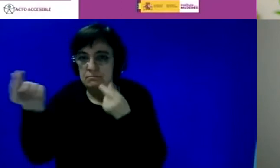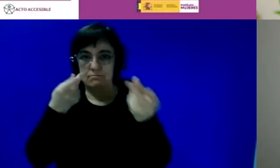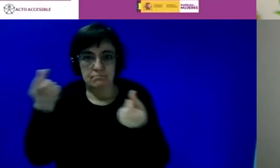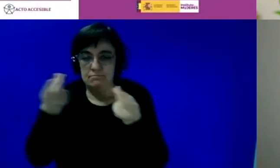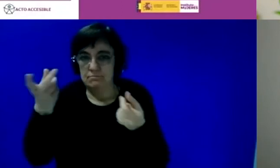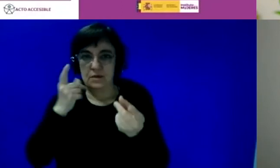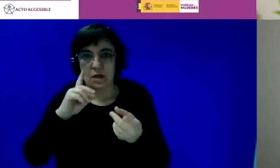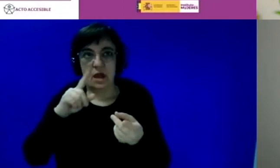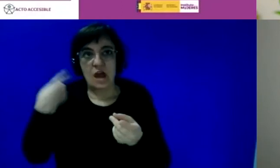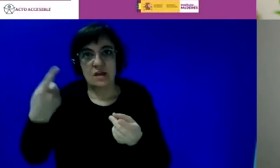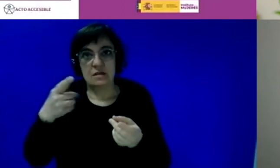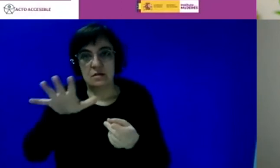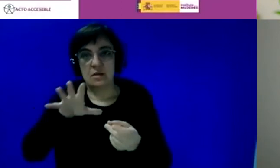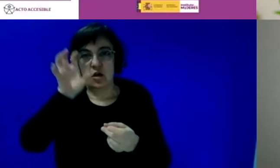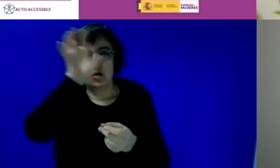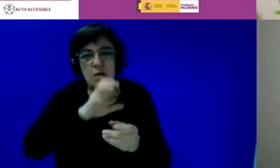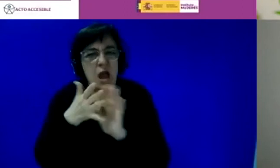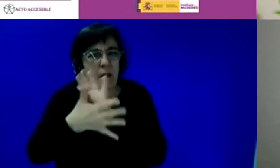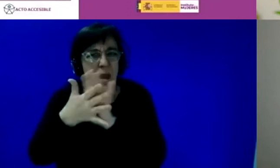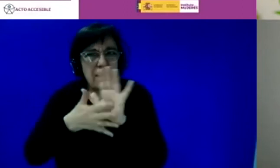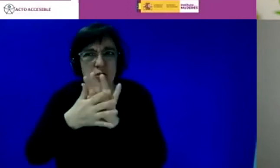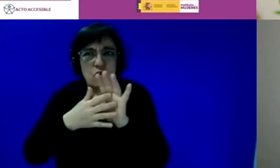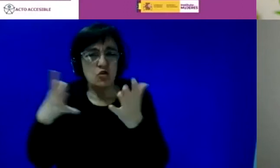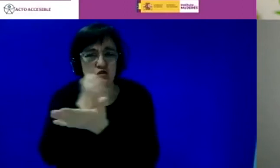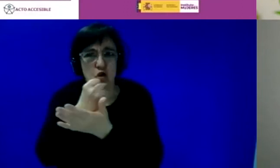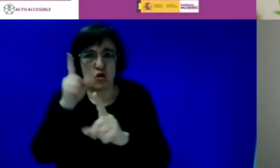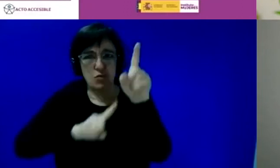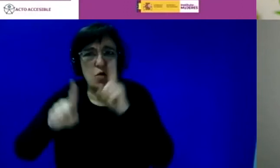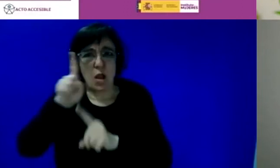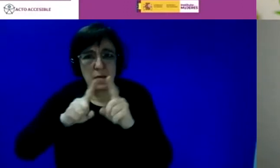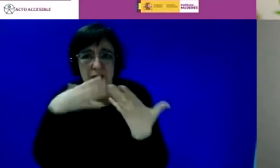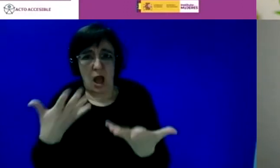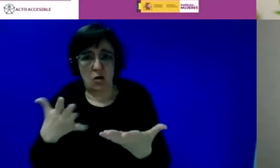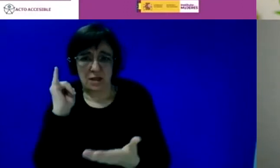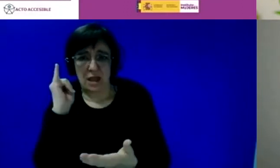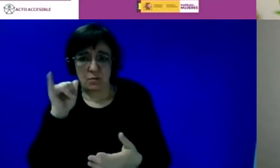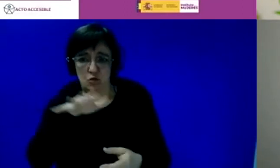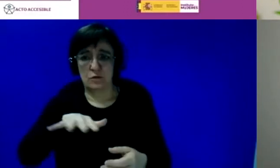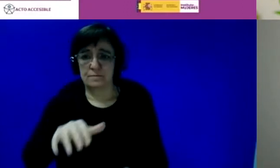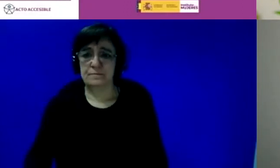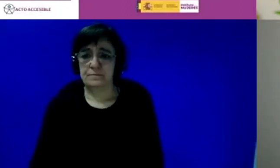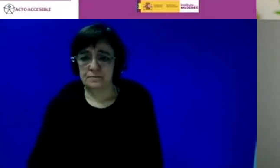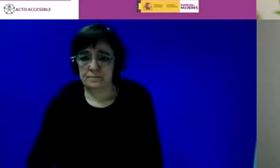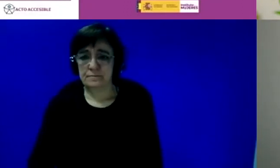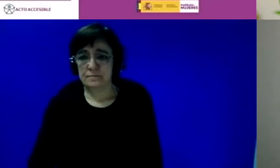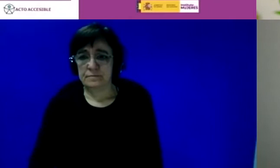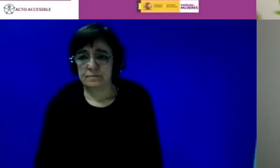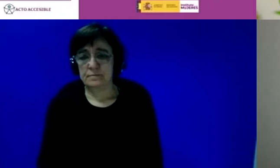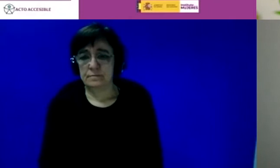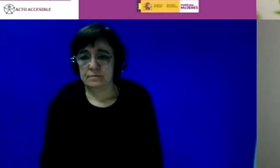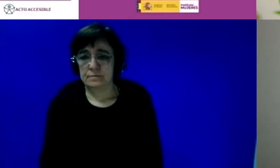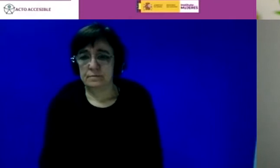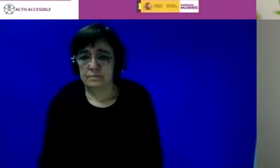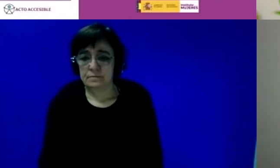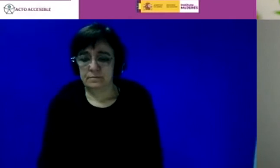are facing at the moment. Я тут бачу перекладача жестової мови. I can see a sign language interpreter here in